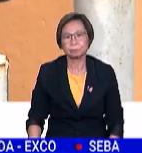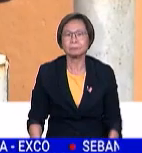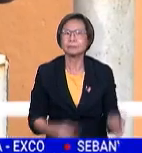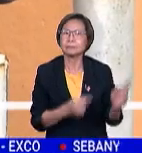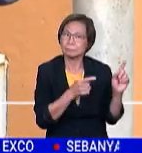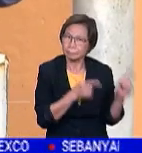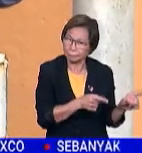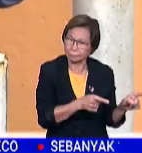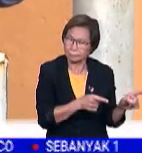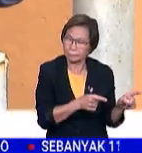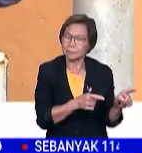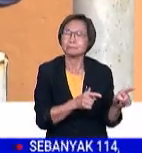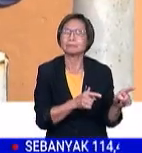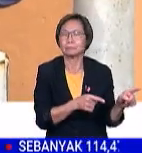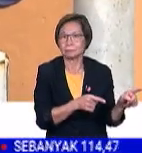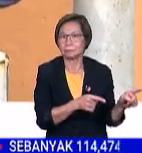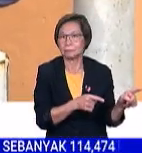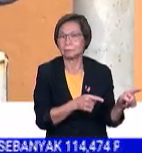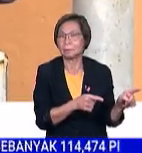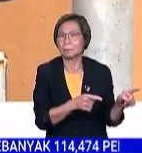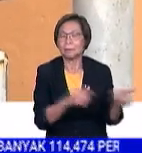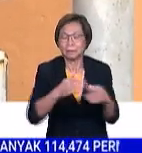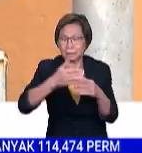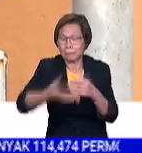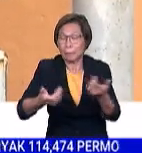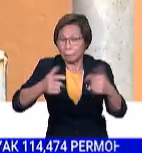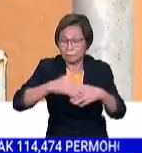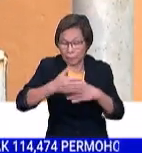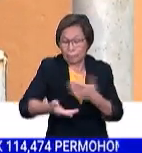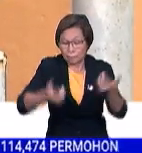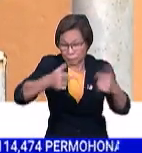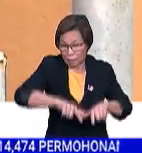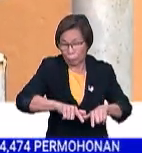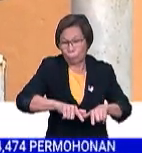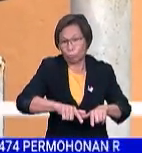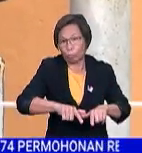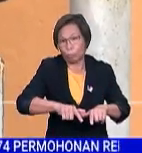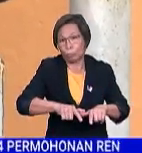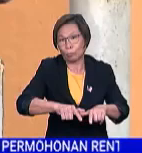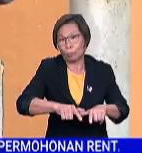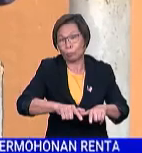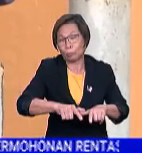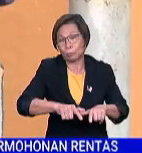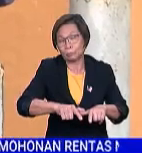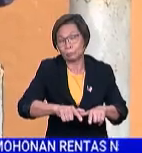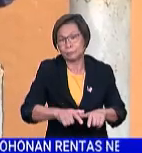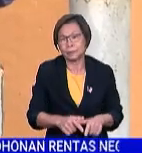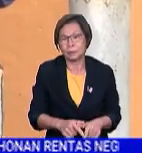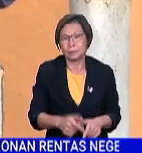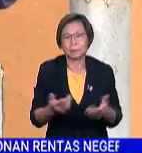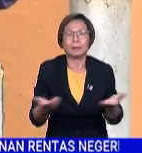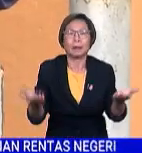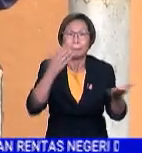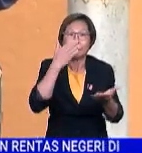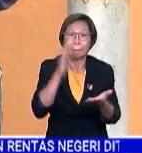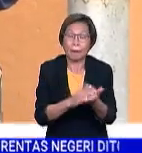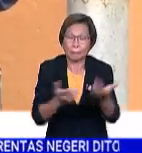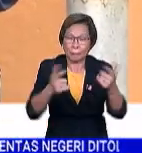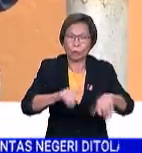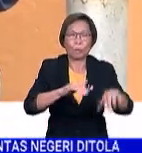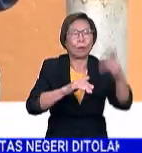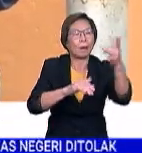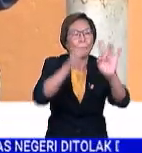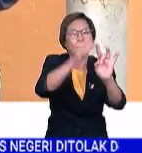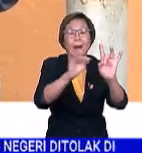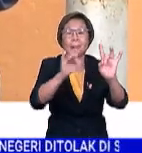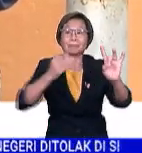Inilah kesannya apabila fenomena alam berlaku. Tragedi pada 18 Ogos yang